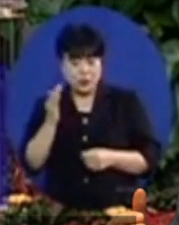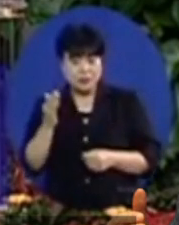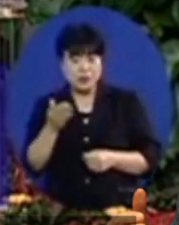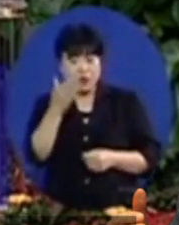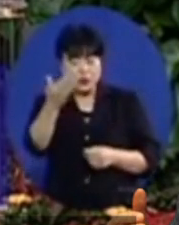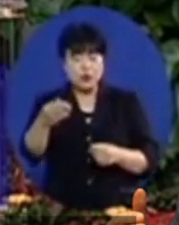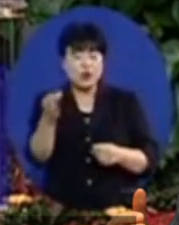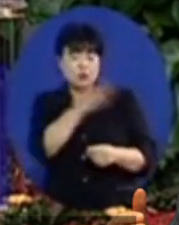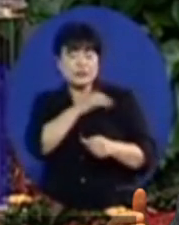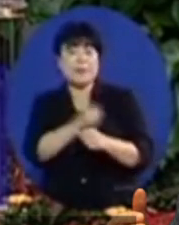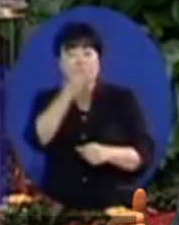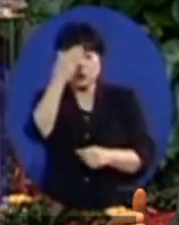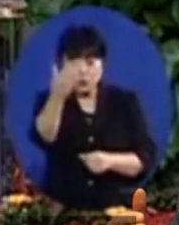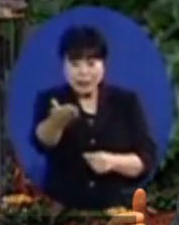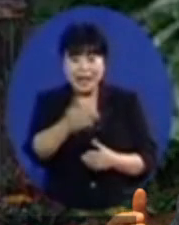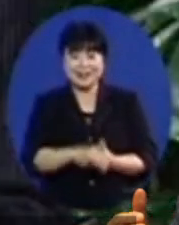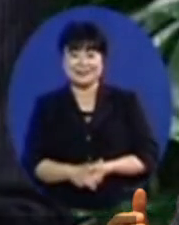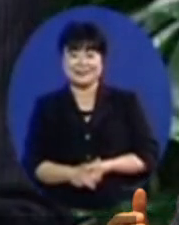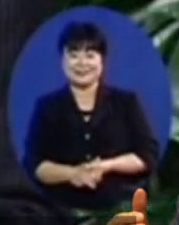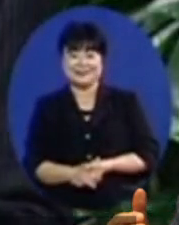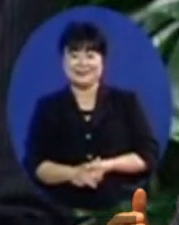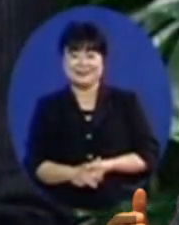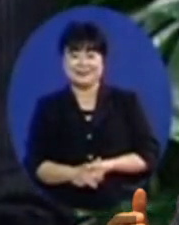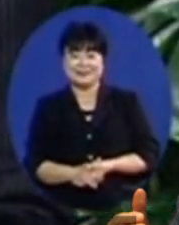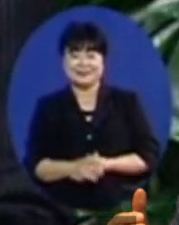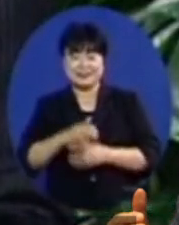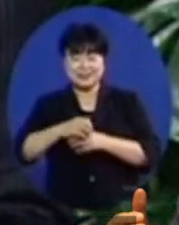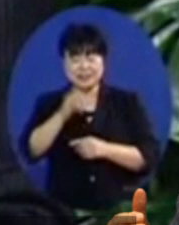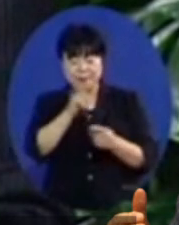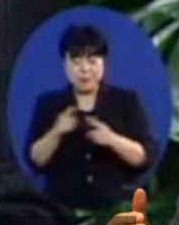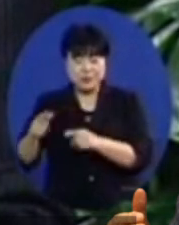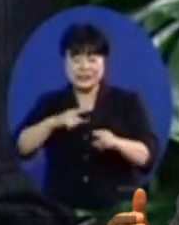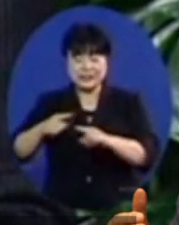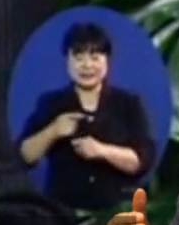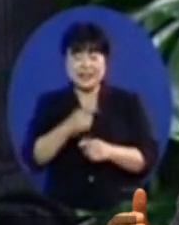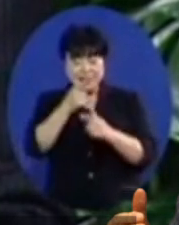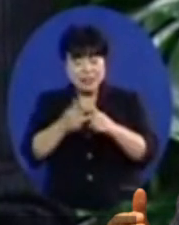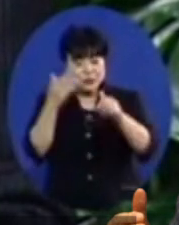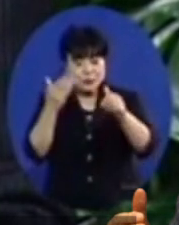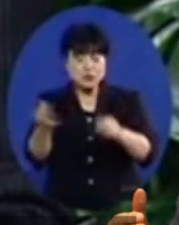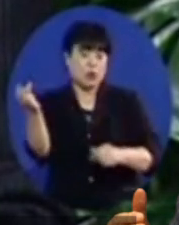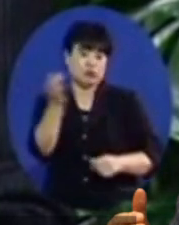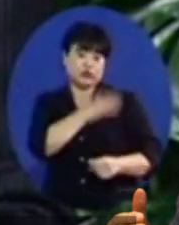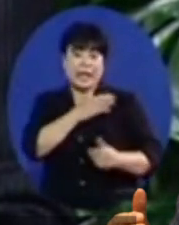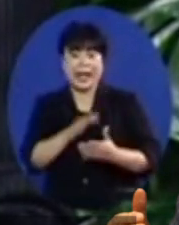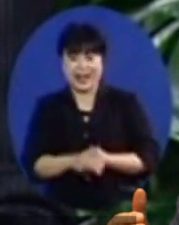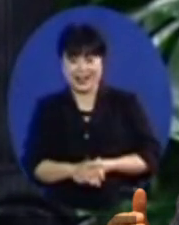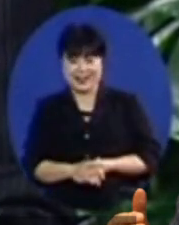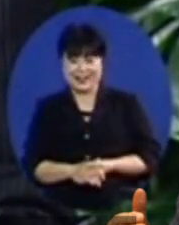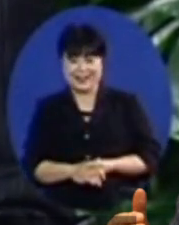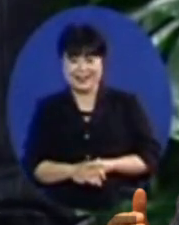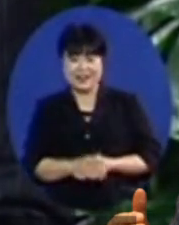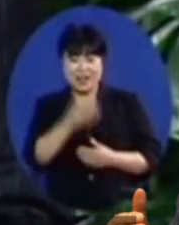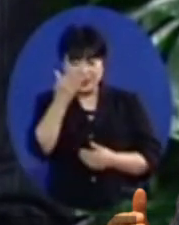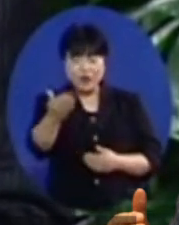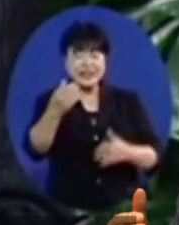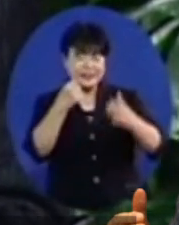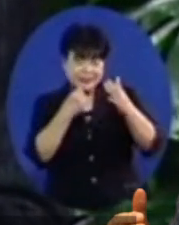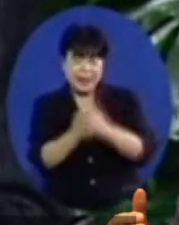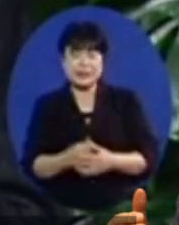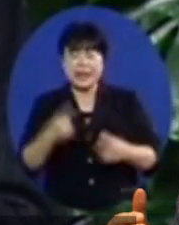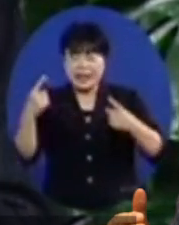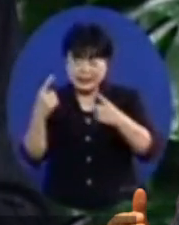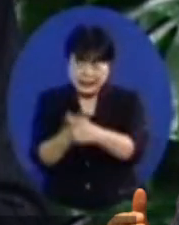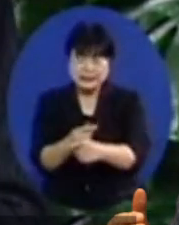부유하게 하려 하심이라. 온 천지와 만물을 다 가진 예수님은 부자인데 너희 때문에 이